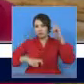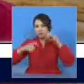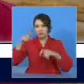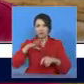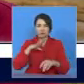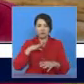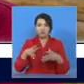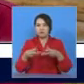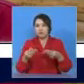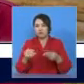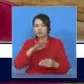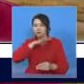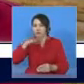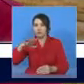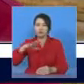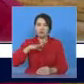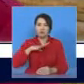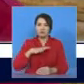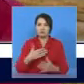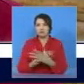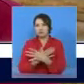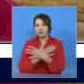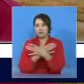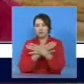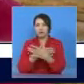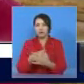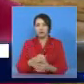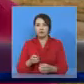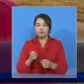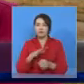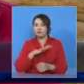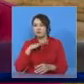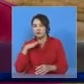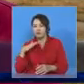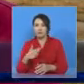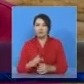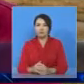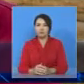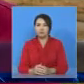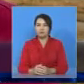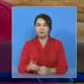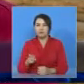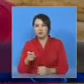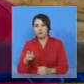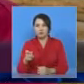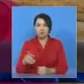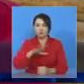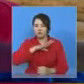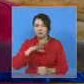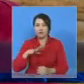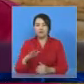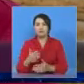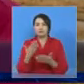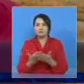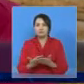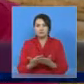сол ылғалы көп болған соң, жаңа көбелектер өзінің жұмыртқасын салып, қазір міне жұлдыз құрт болып жатыр, көбірек болды.